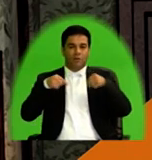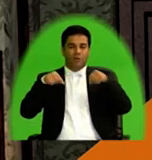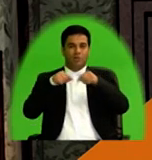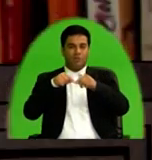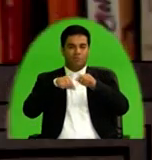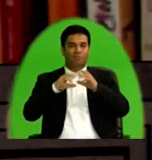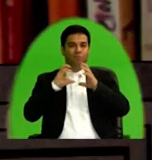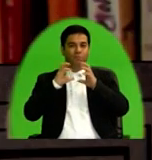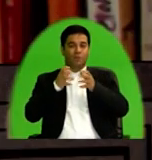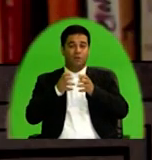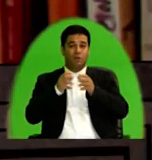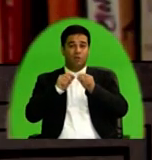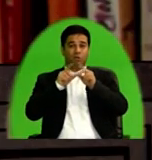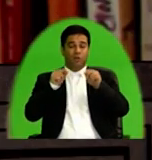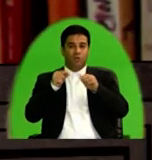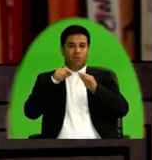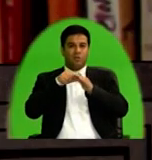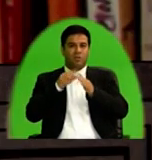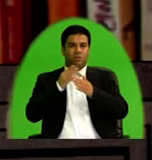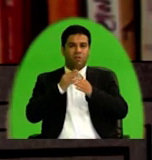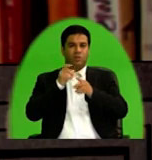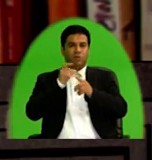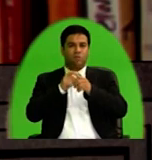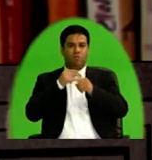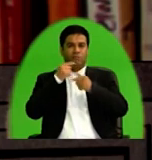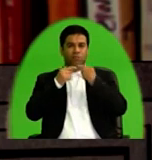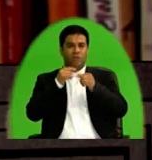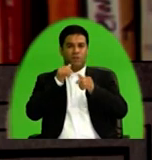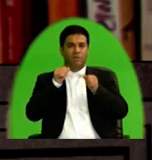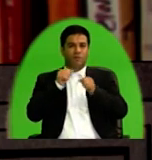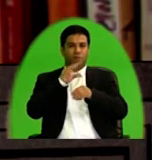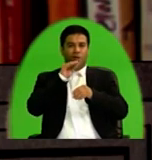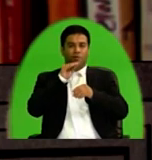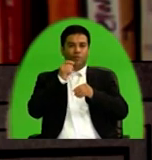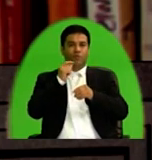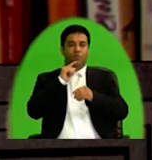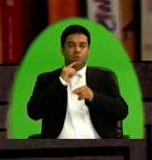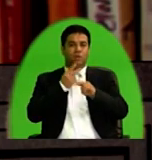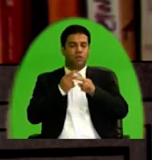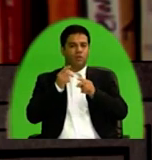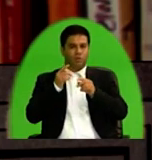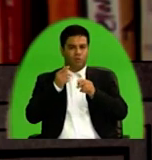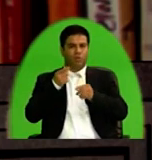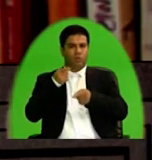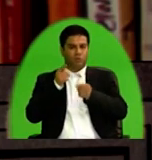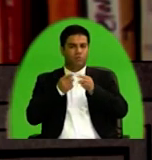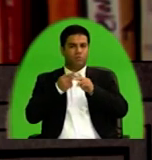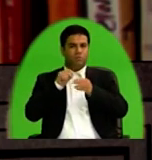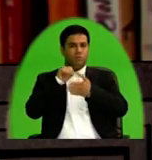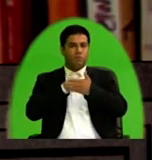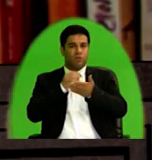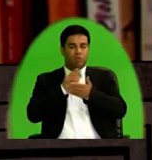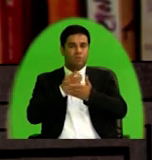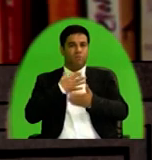окружающий мир. Школьник, страдающий нарушением речи, Это уже серьезная причина для